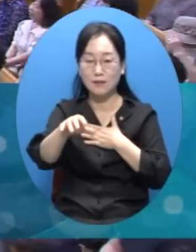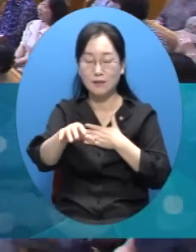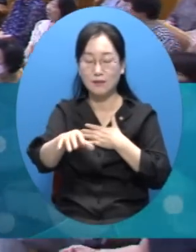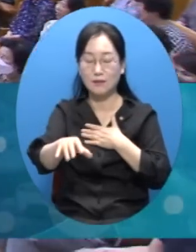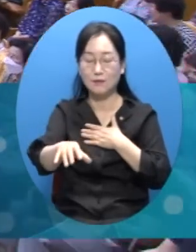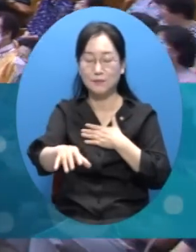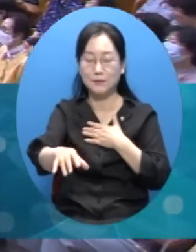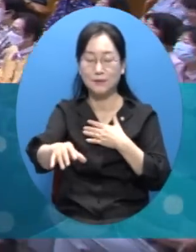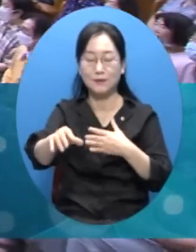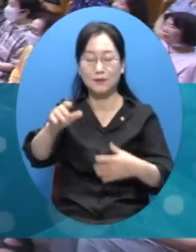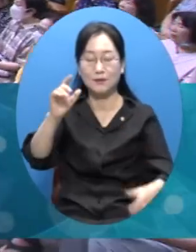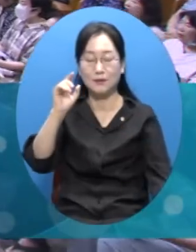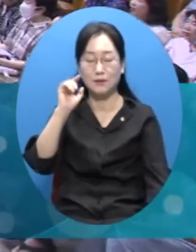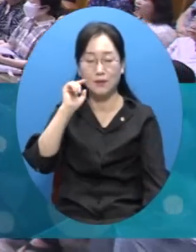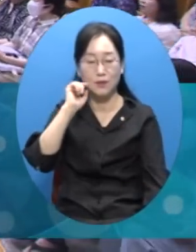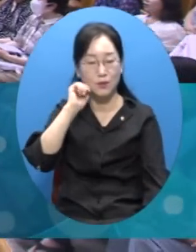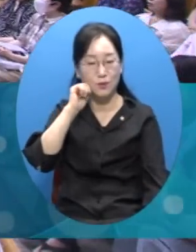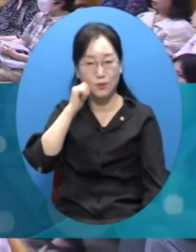내 앞에